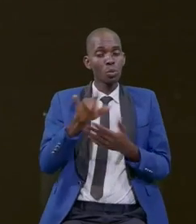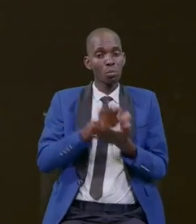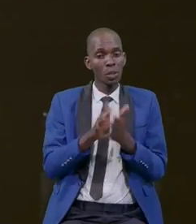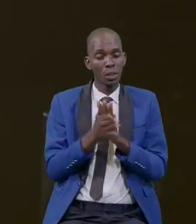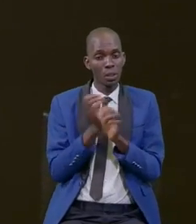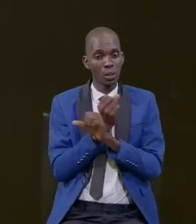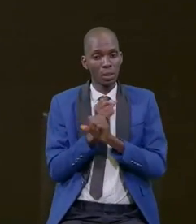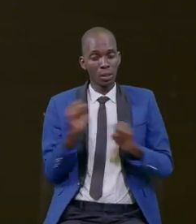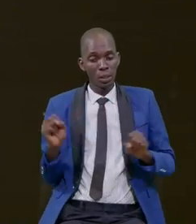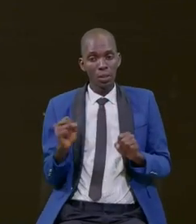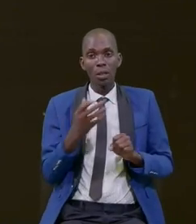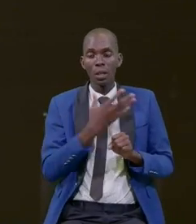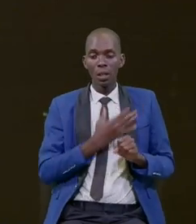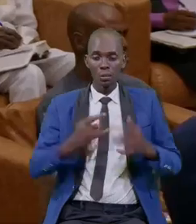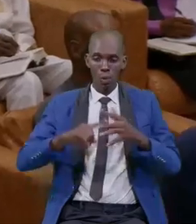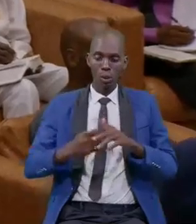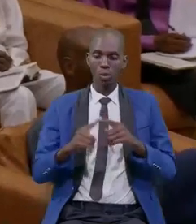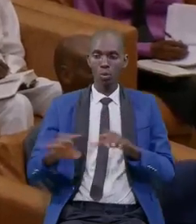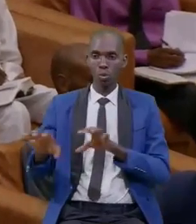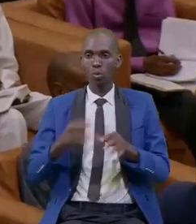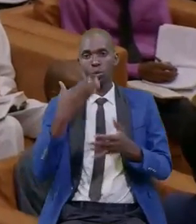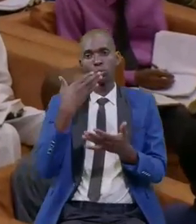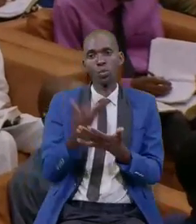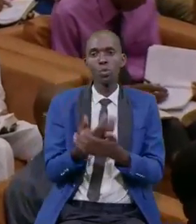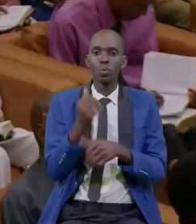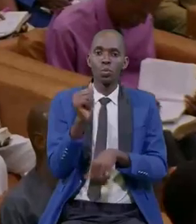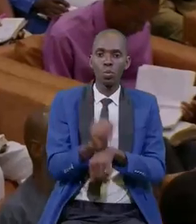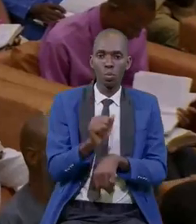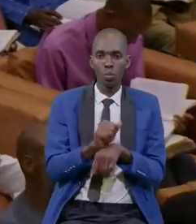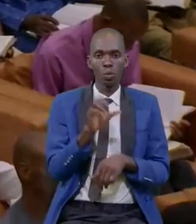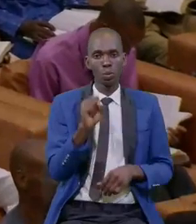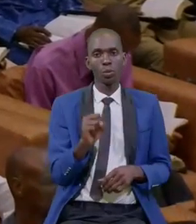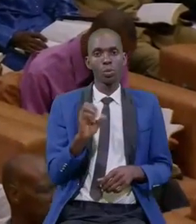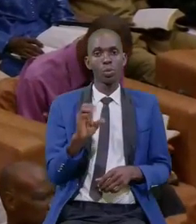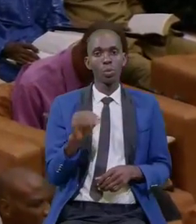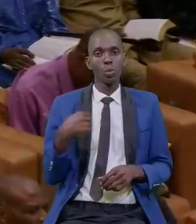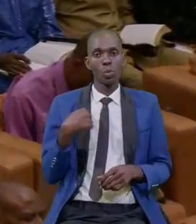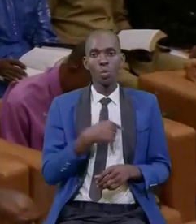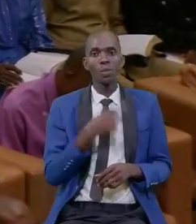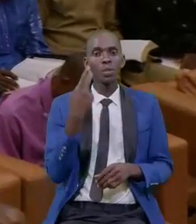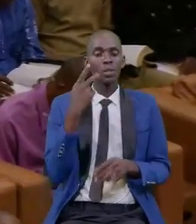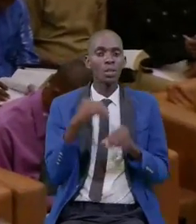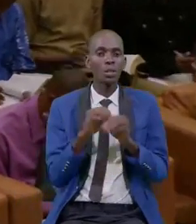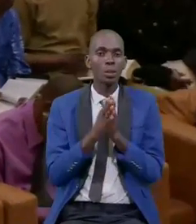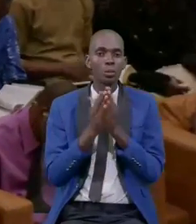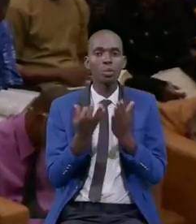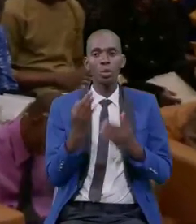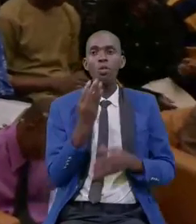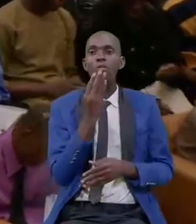et créés pour de bonnes œuvres. Donc, on nous dit aux Hébreux,